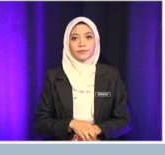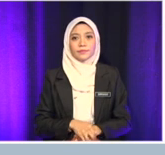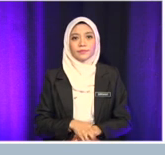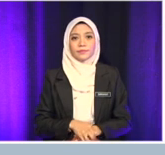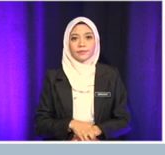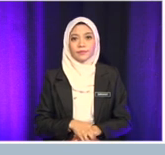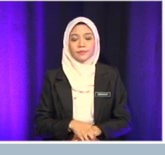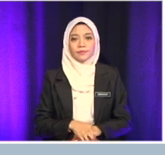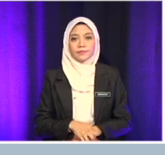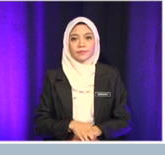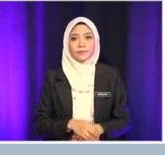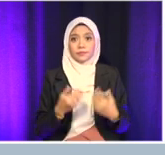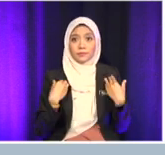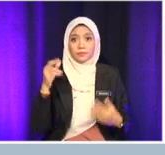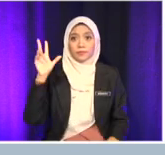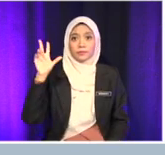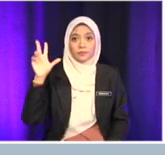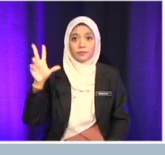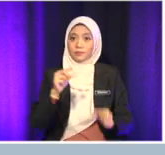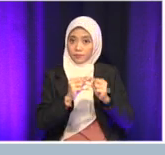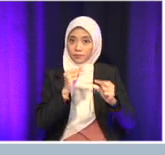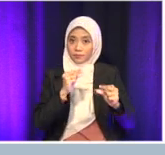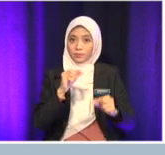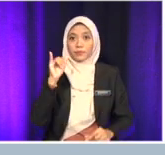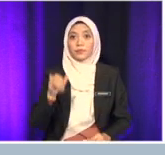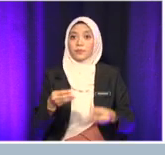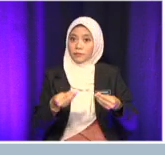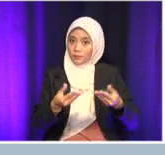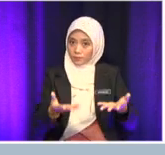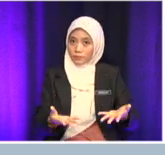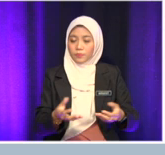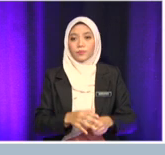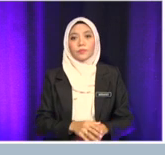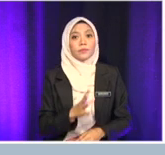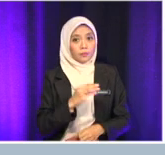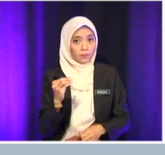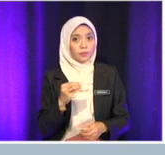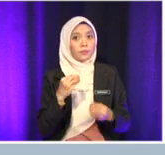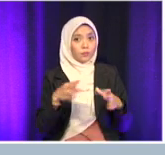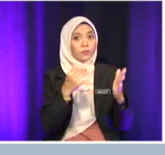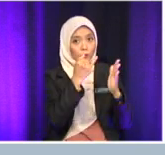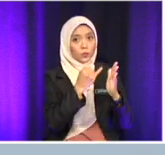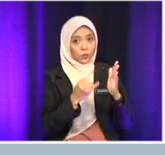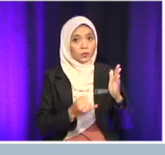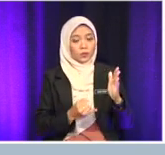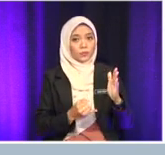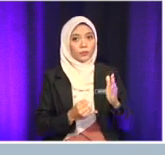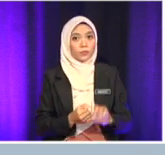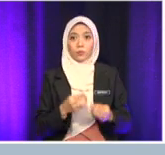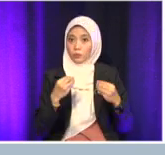ini yang kedua yang telah diberi dan yang ketiga yang kita baru lukis tadi maka kawasan yang memenuhinya